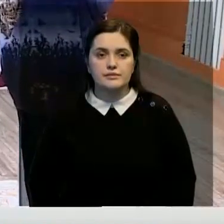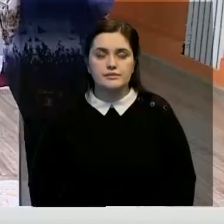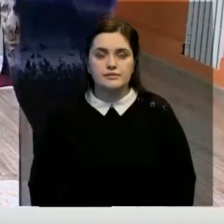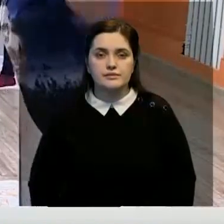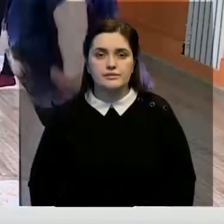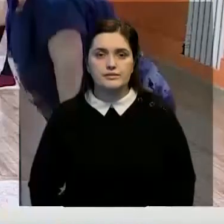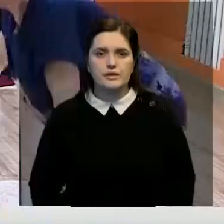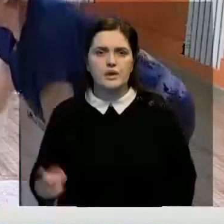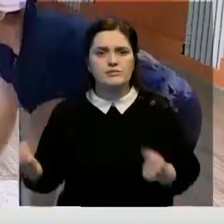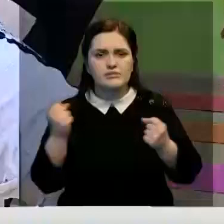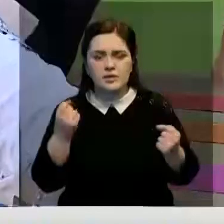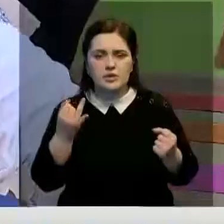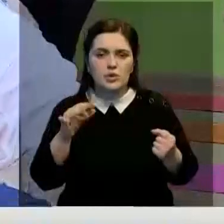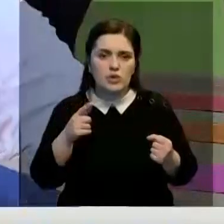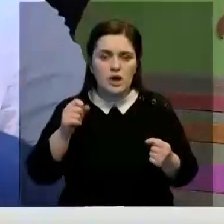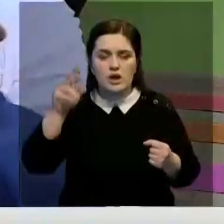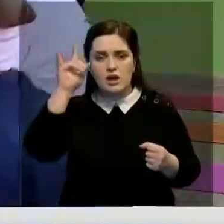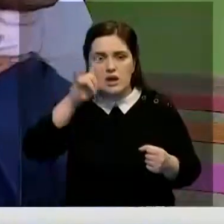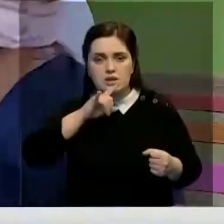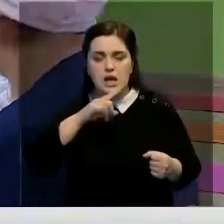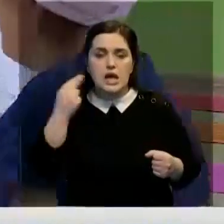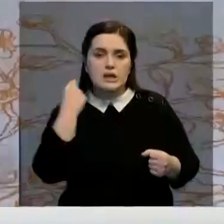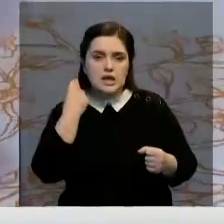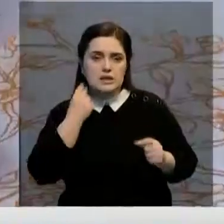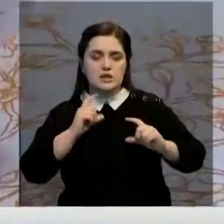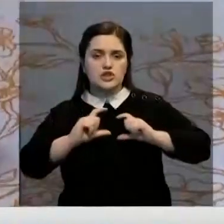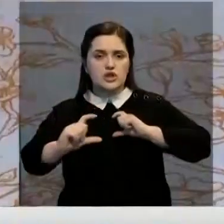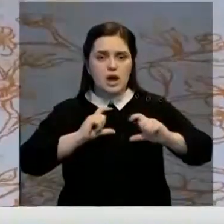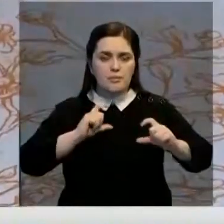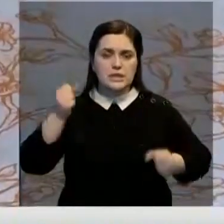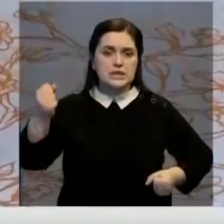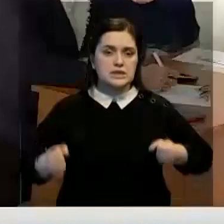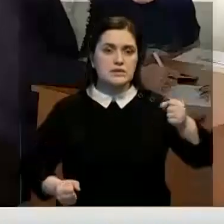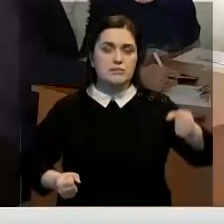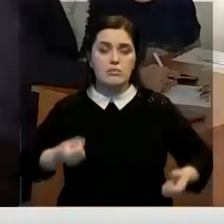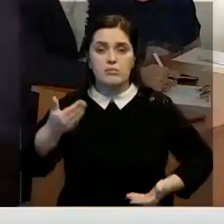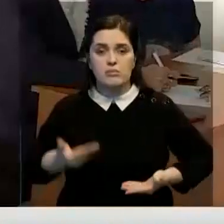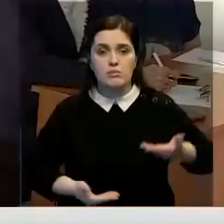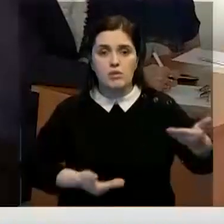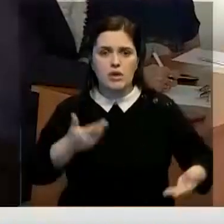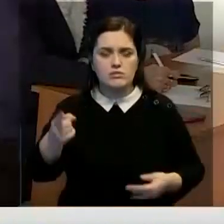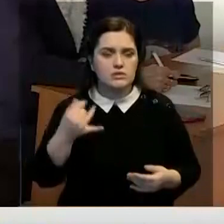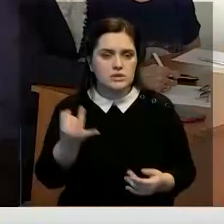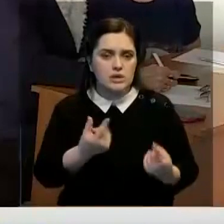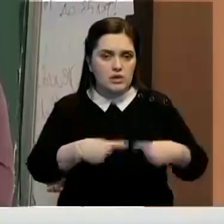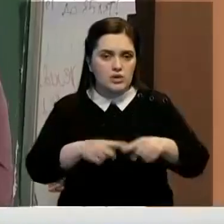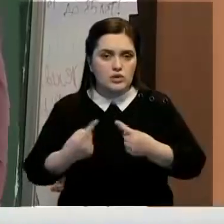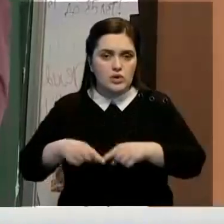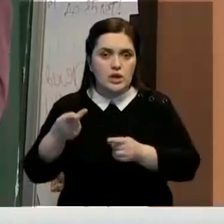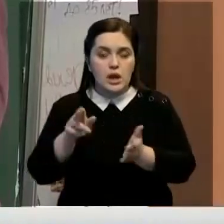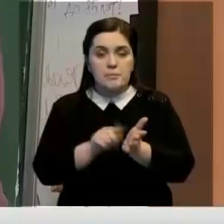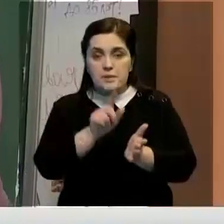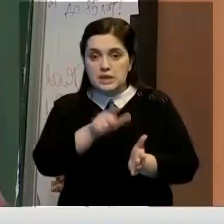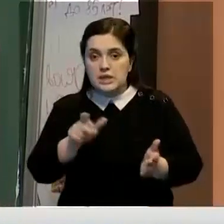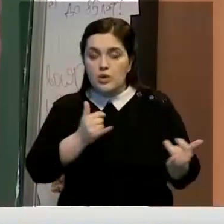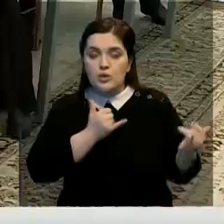Глубокий выдох. Фитнес, йога, уроки казахского и английского, шахматы, скандинавская ходьба. Это только часть всех кружков по интересам для пенсионеров. Сюда